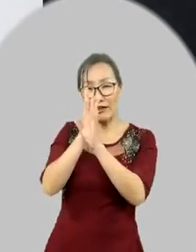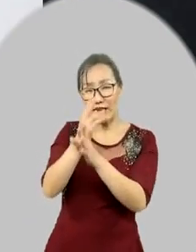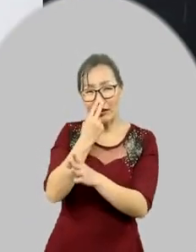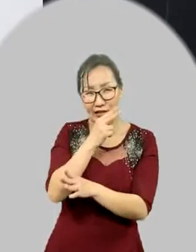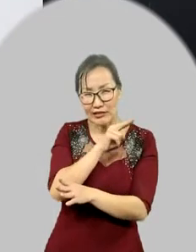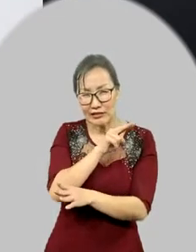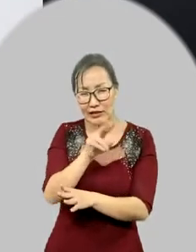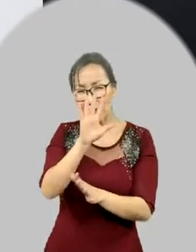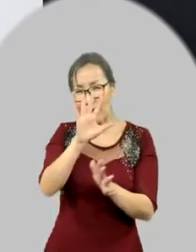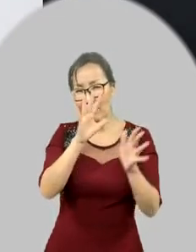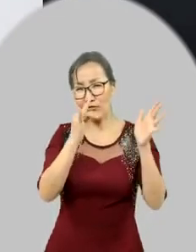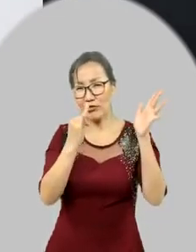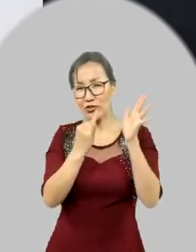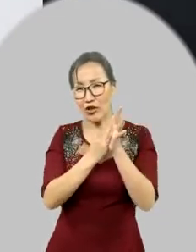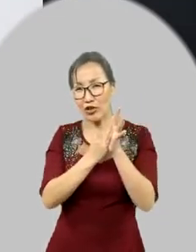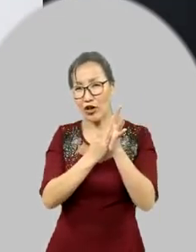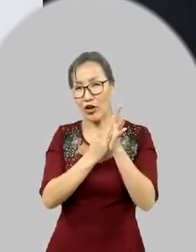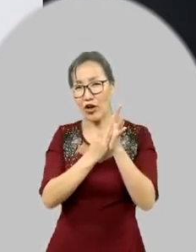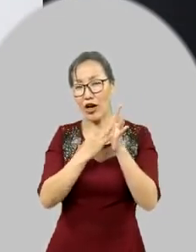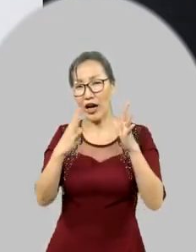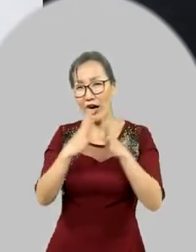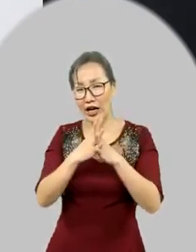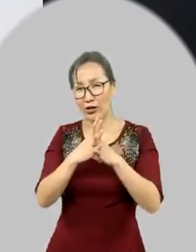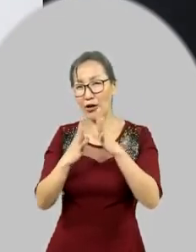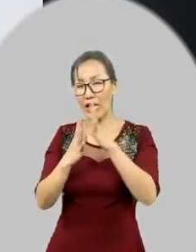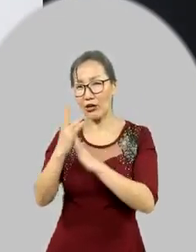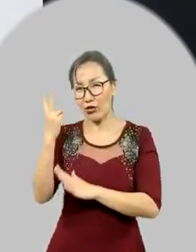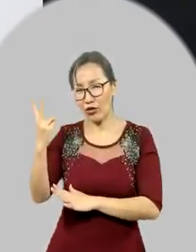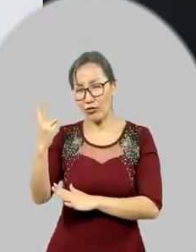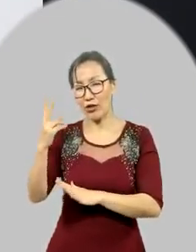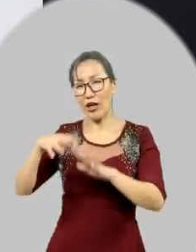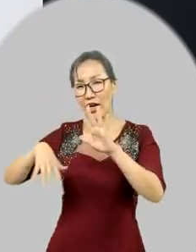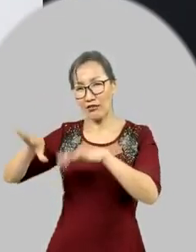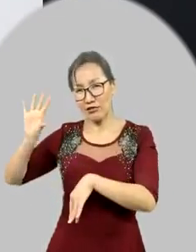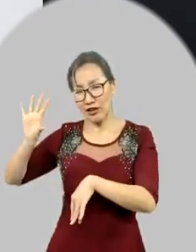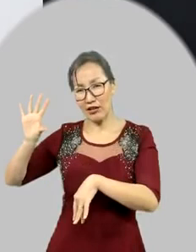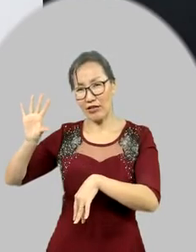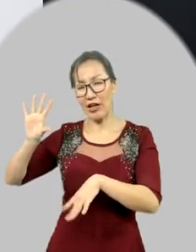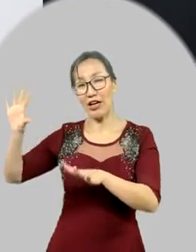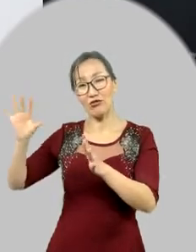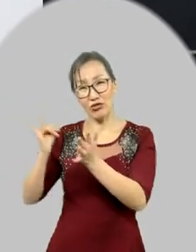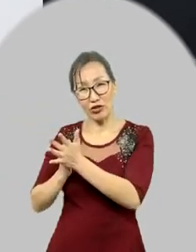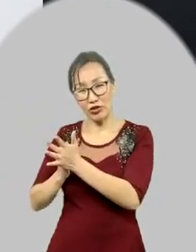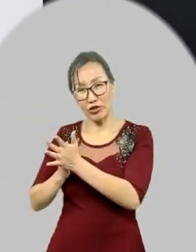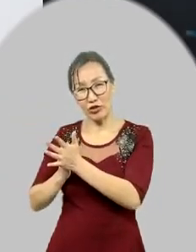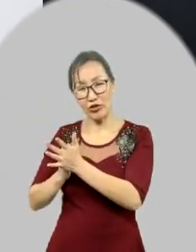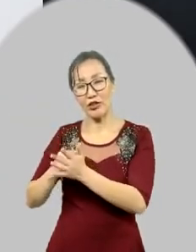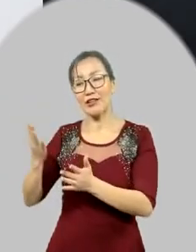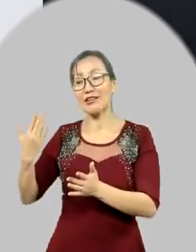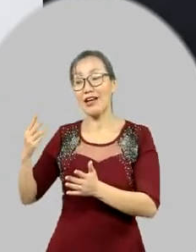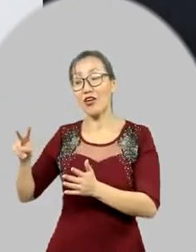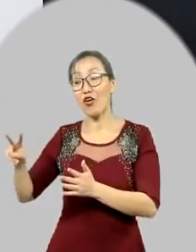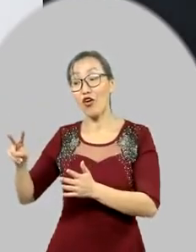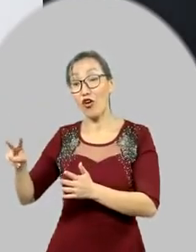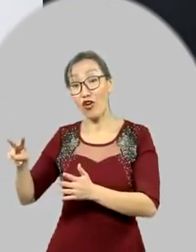5, 7, 10, 12, 15, 17. Дараагийн 2